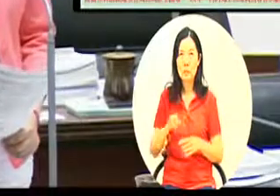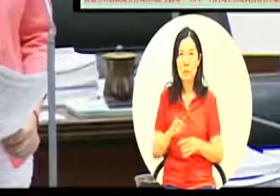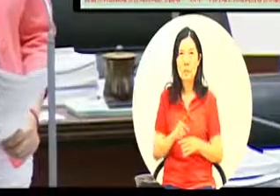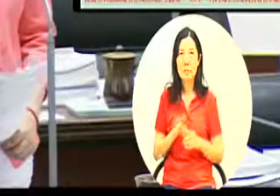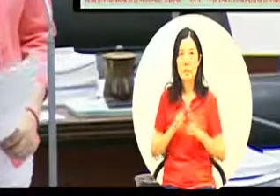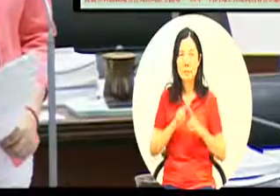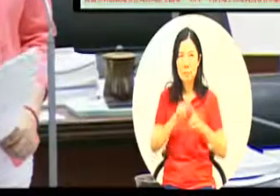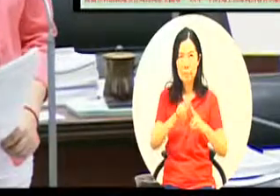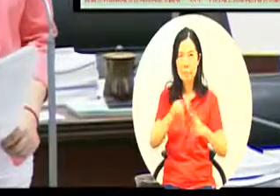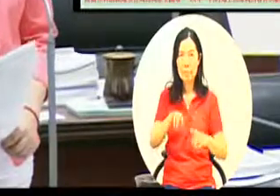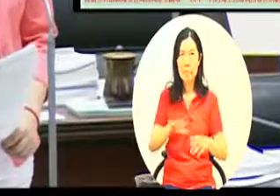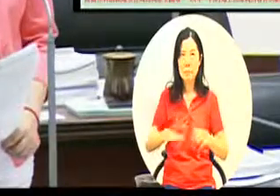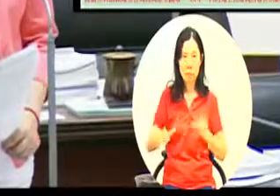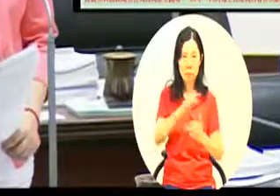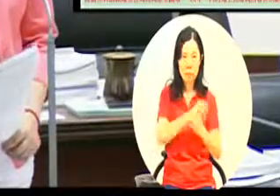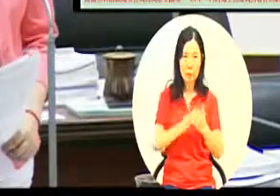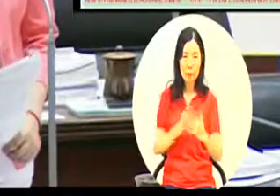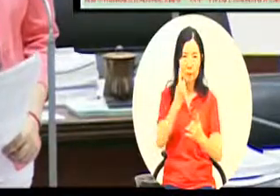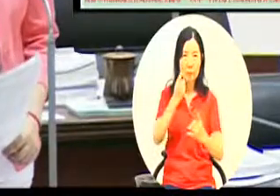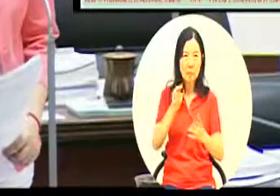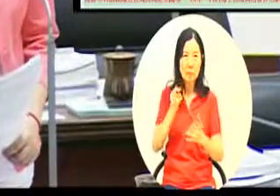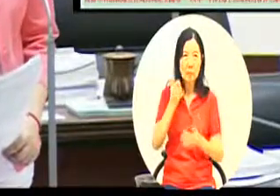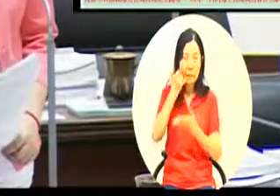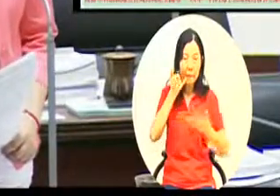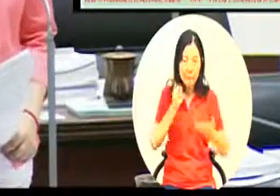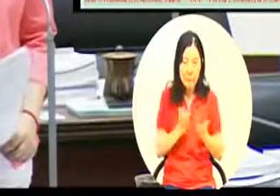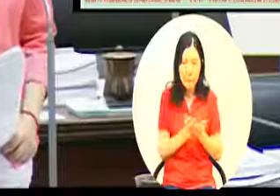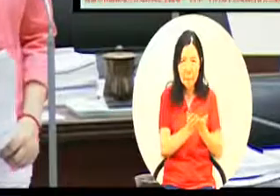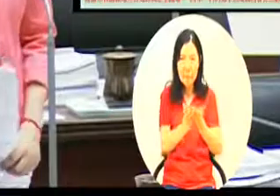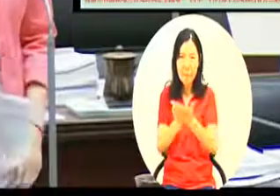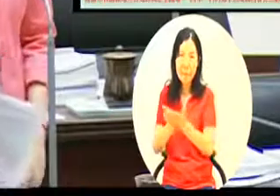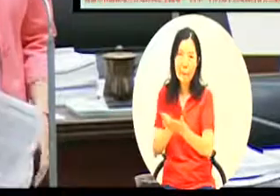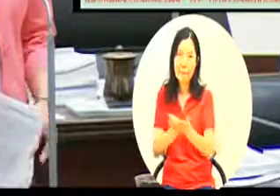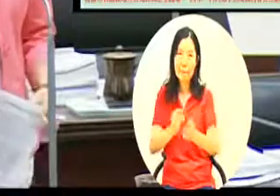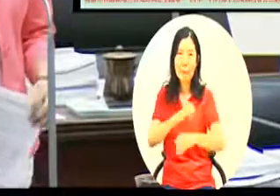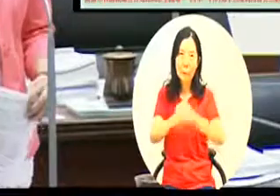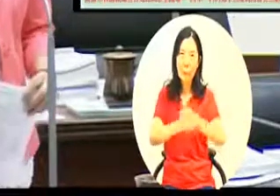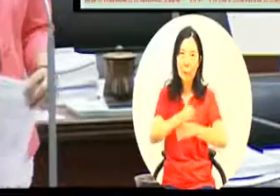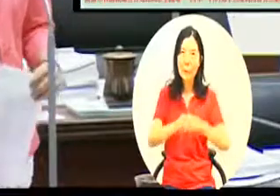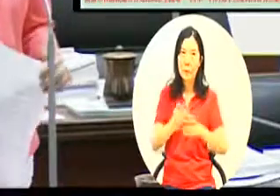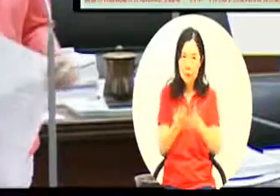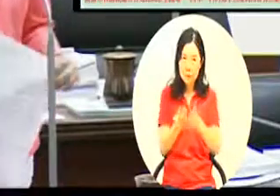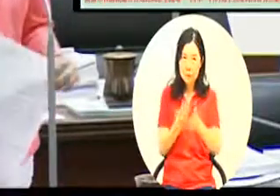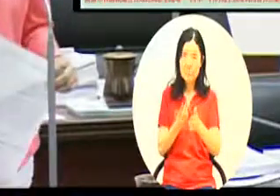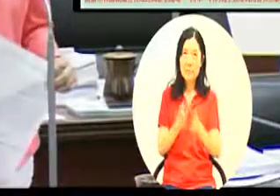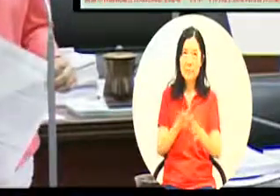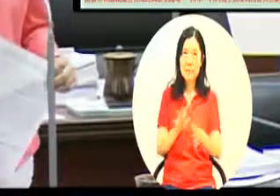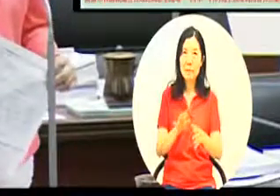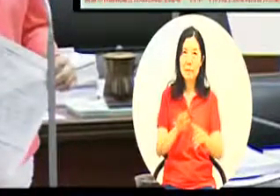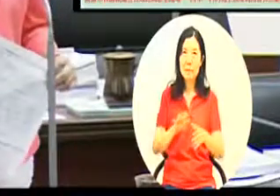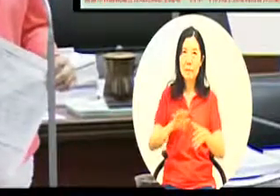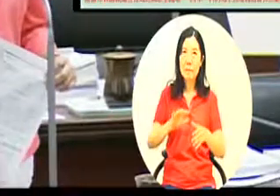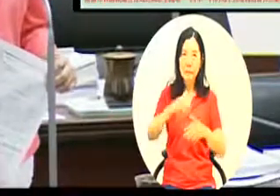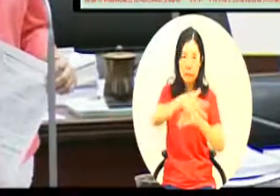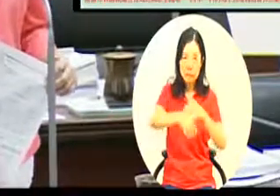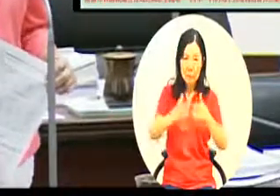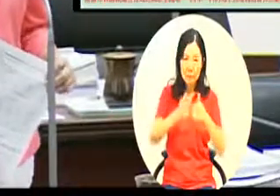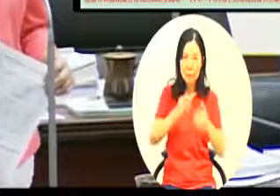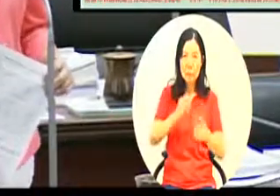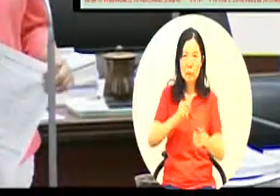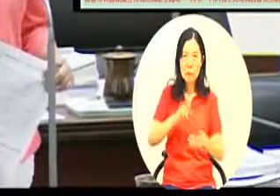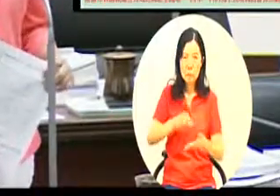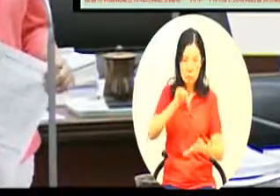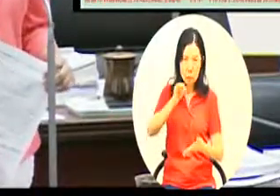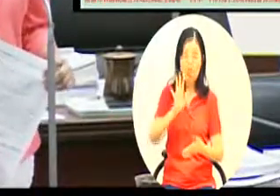这是一个全台湾唯一的海上传香活动，我在之前呢我们的委员会这里我也有提到